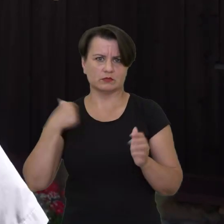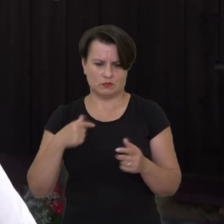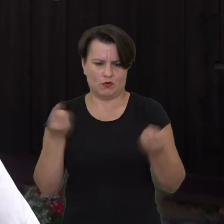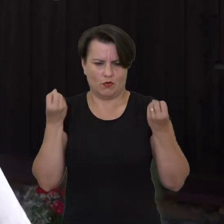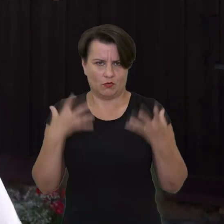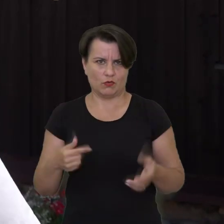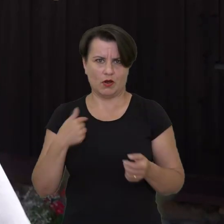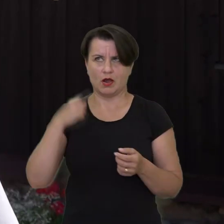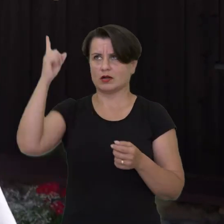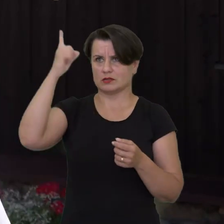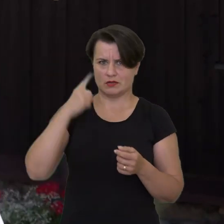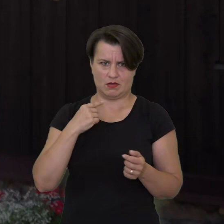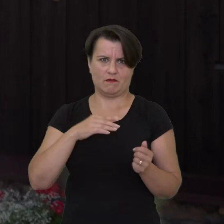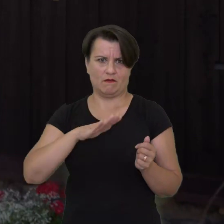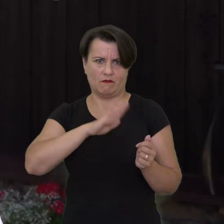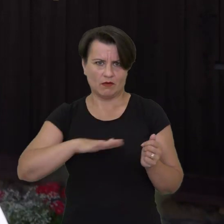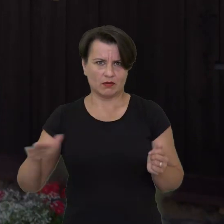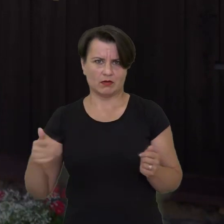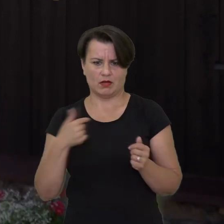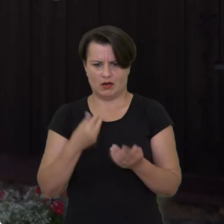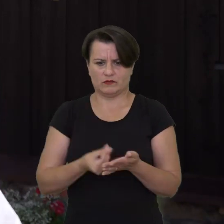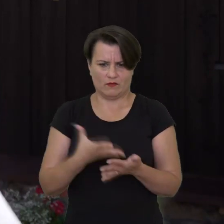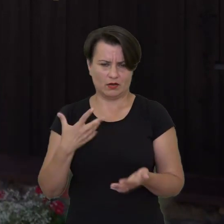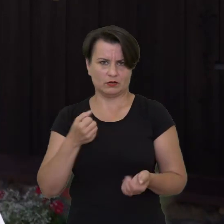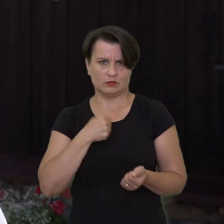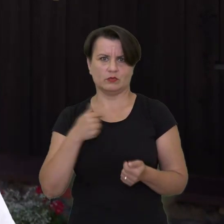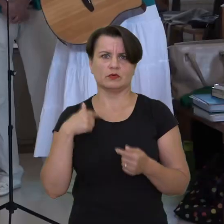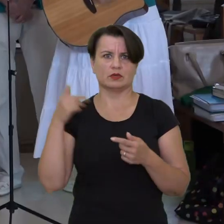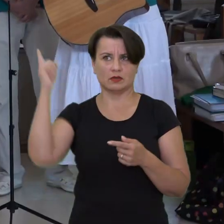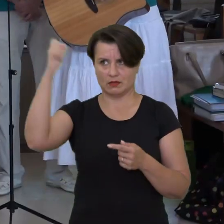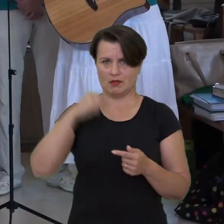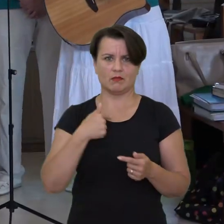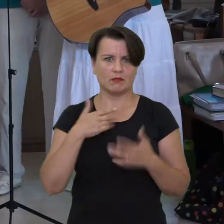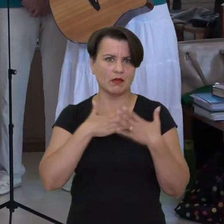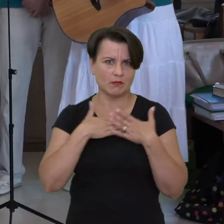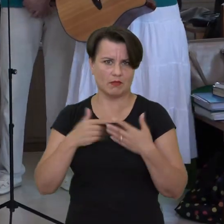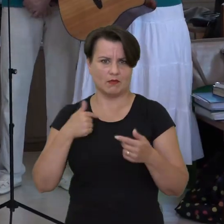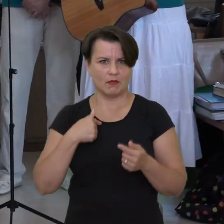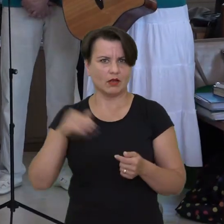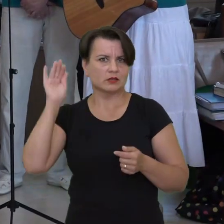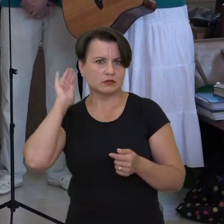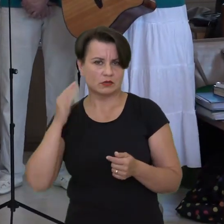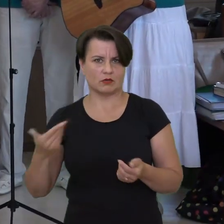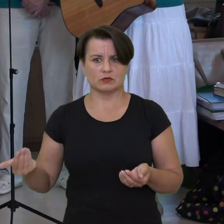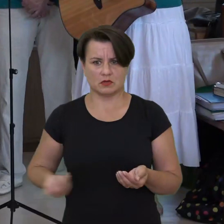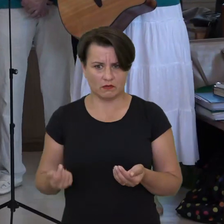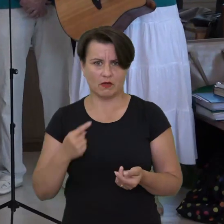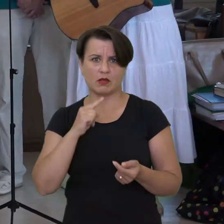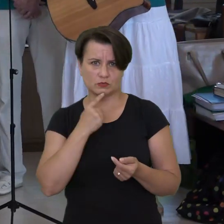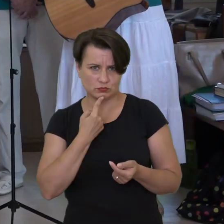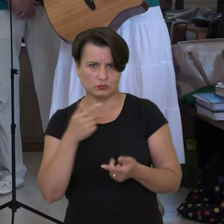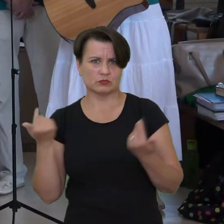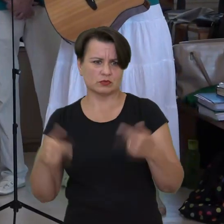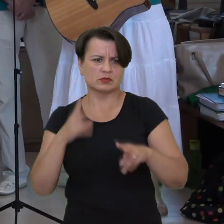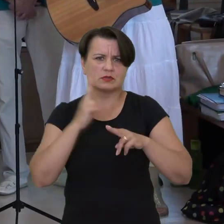aš esu žmogus su savo rūmu, su savo pamaldumu, su savo verte ir tikrai Dievas mane myli ir tikrai jis mane išklauso, nors kita vertus